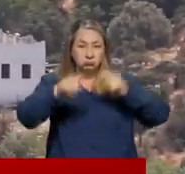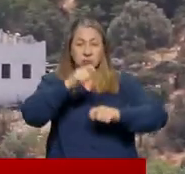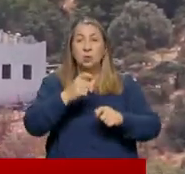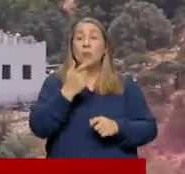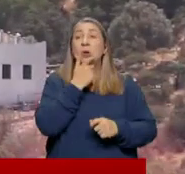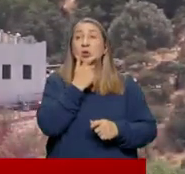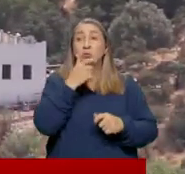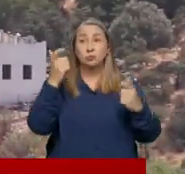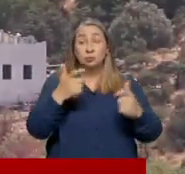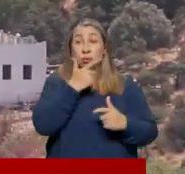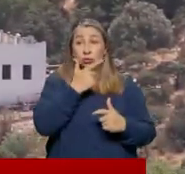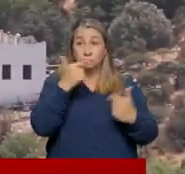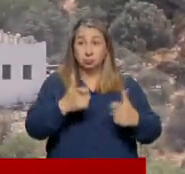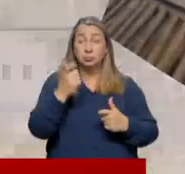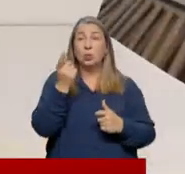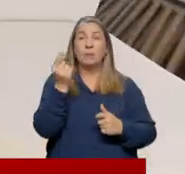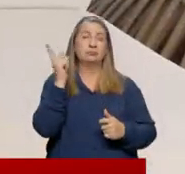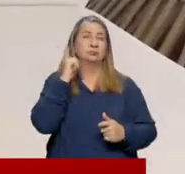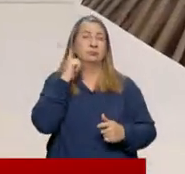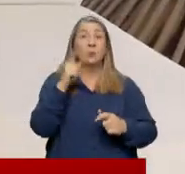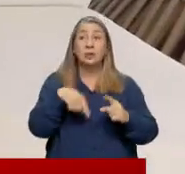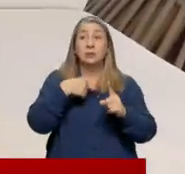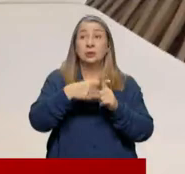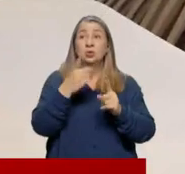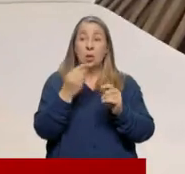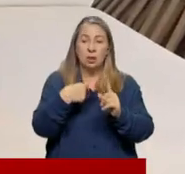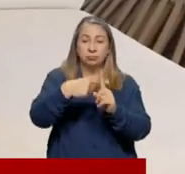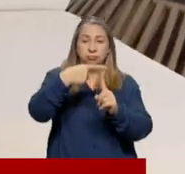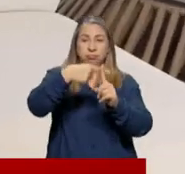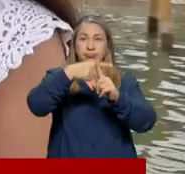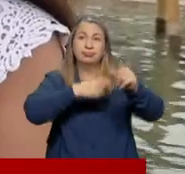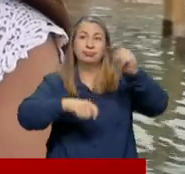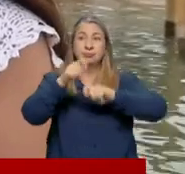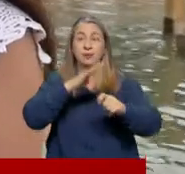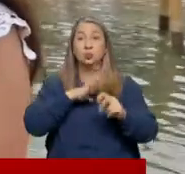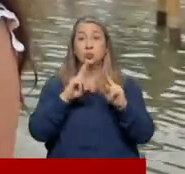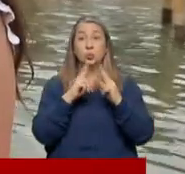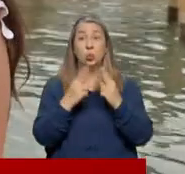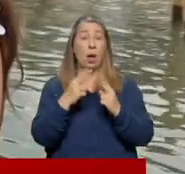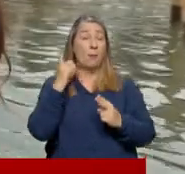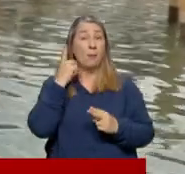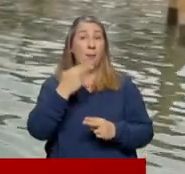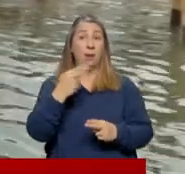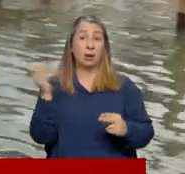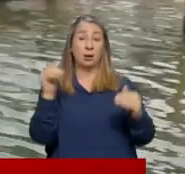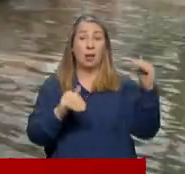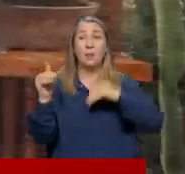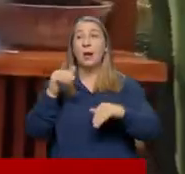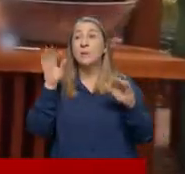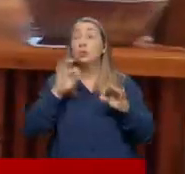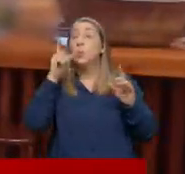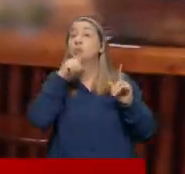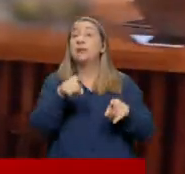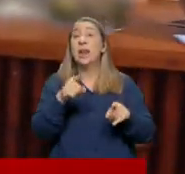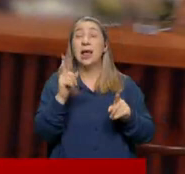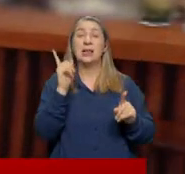Bodrum o zaten marka bir yerde Fakat bunun üzerine çok ilave yatırımlar da yapılıyor dünya markaları gelmeye başladı